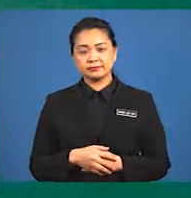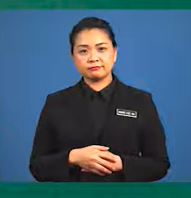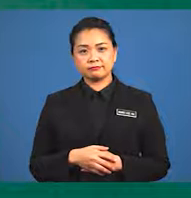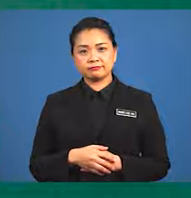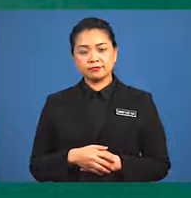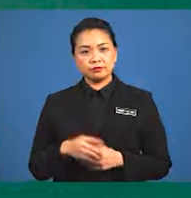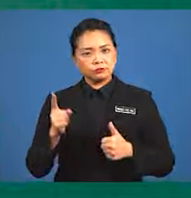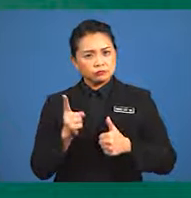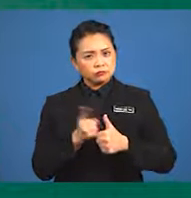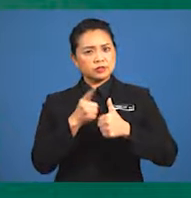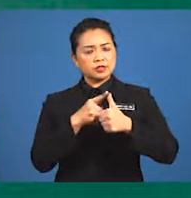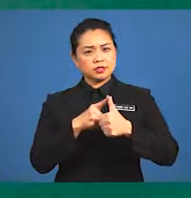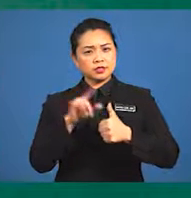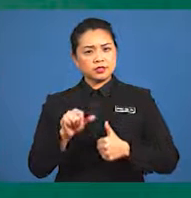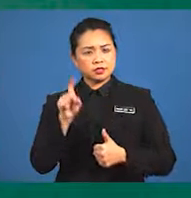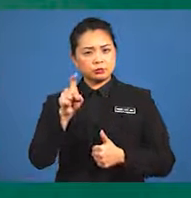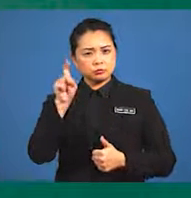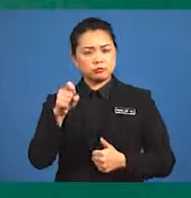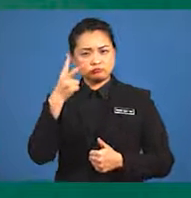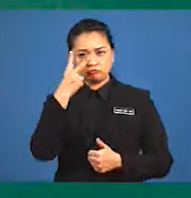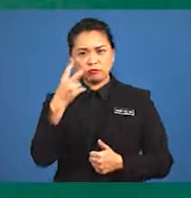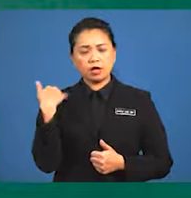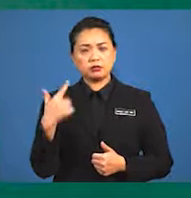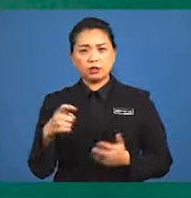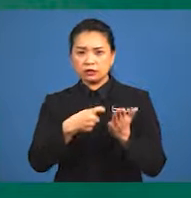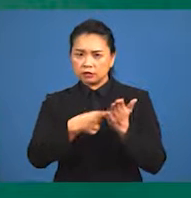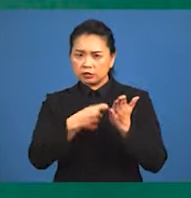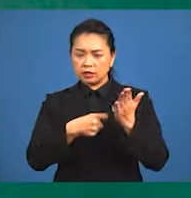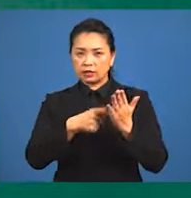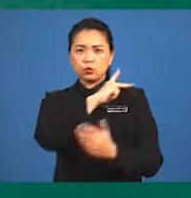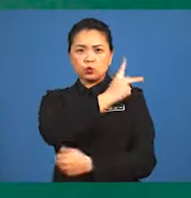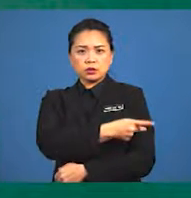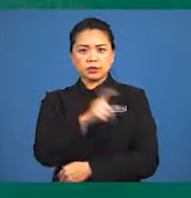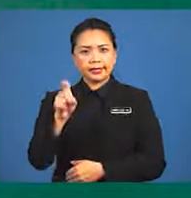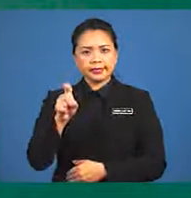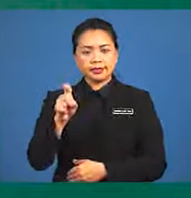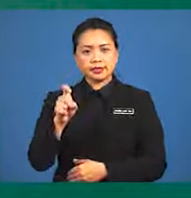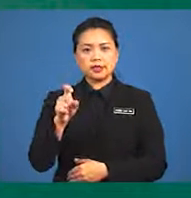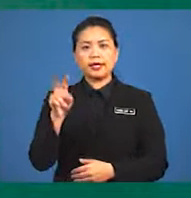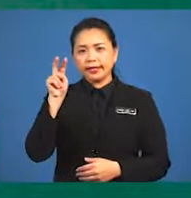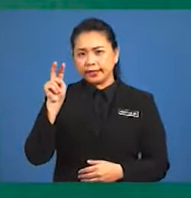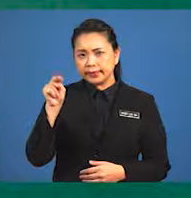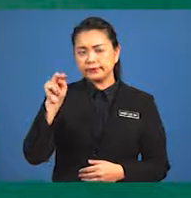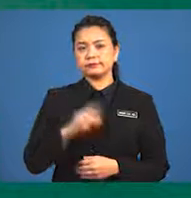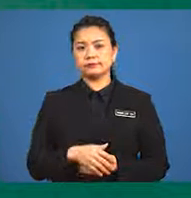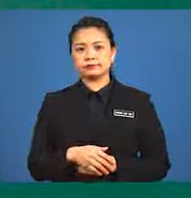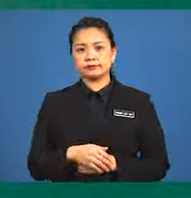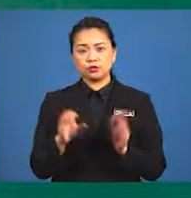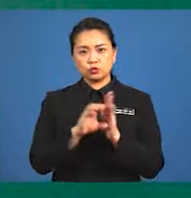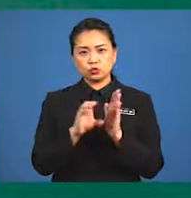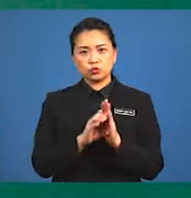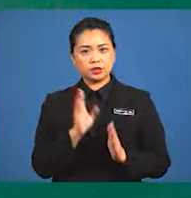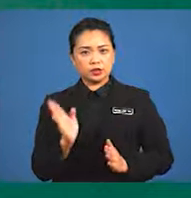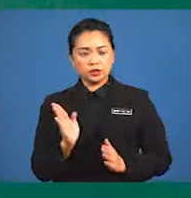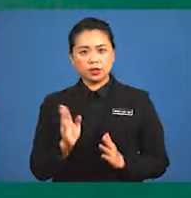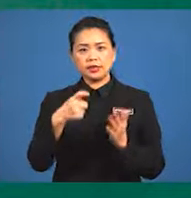Perkara pertama yang anda perlu perhatikan ialah nilai kuasa X iaitu n. Pada contoh ini, nilai